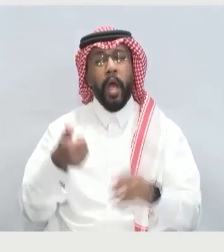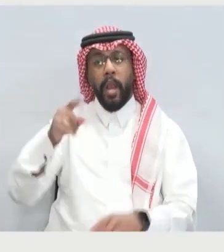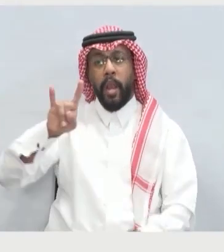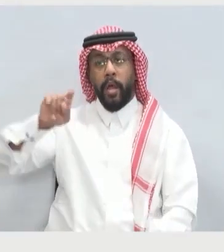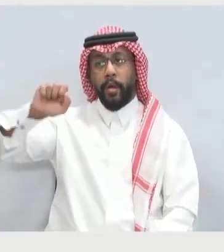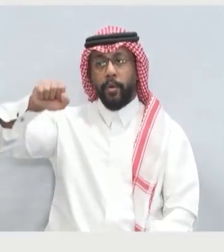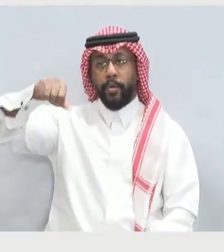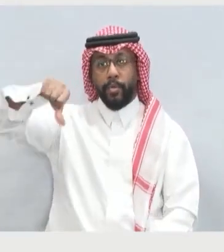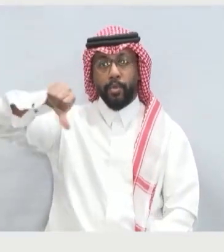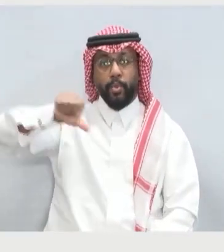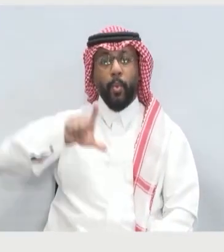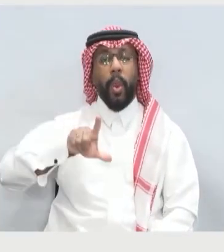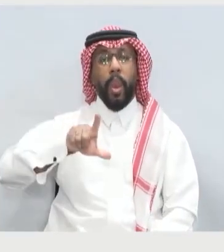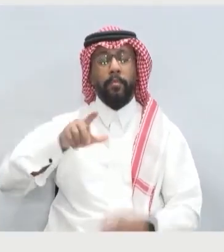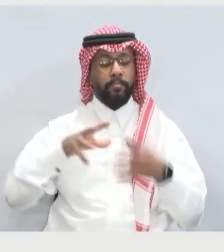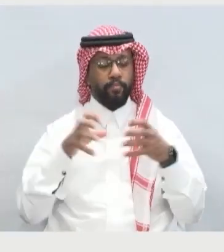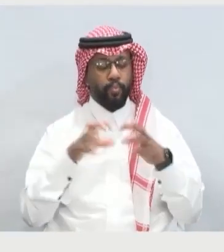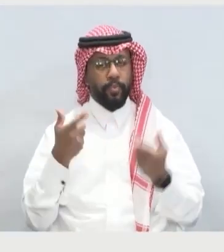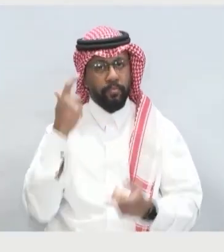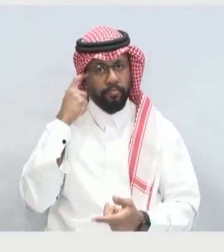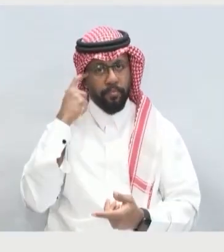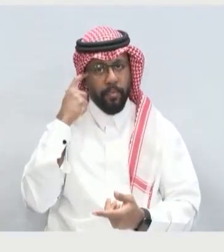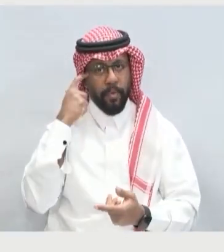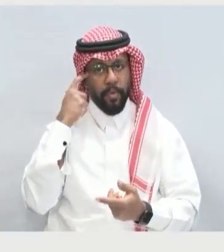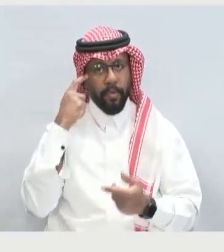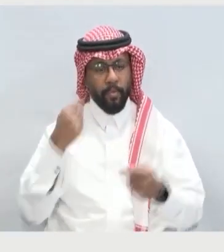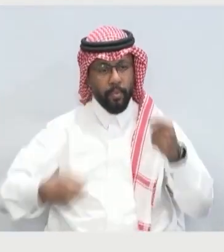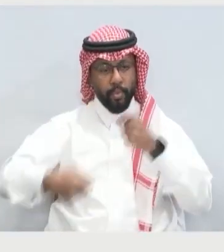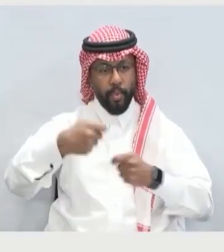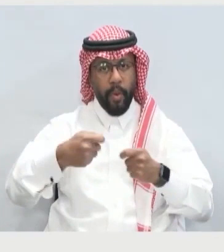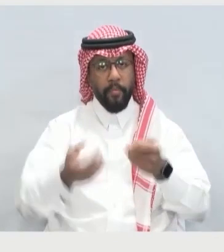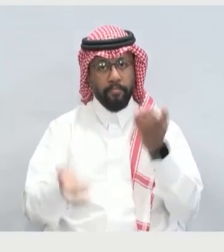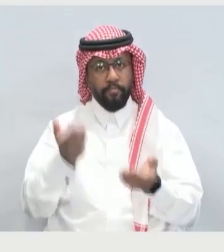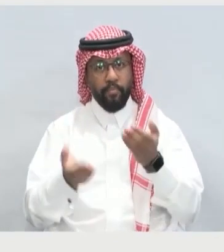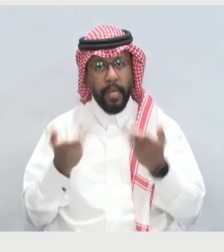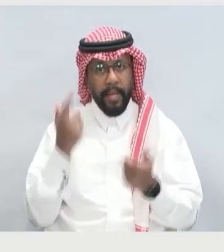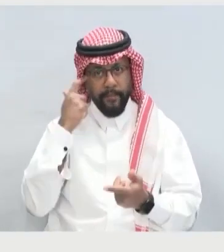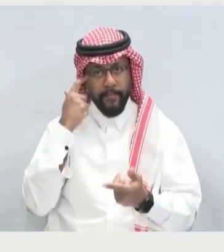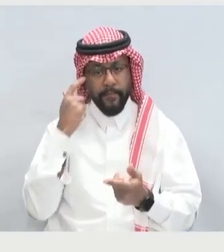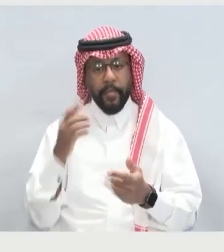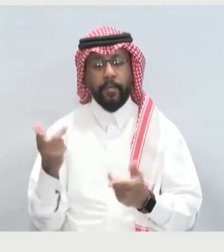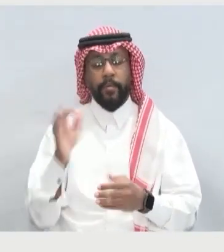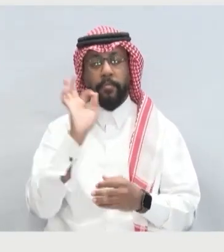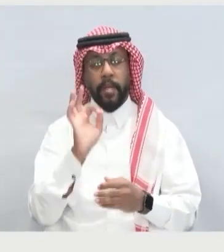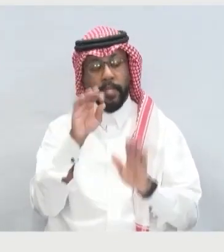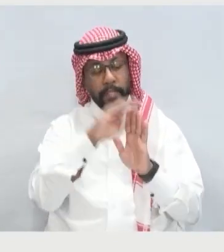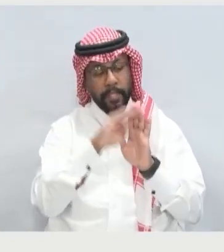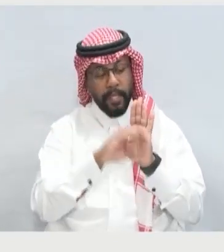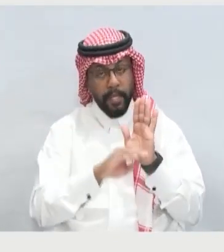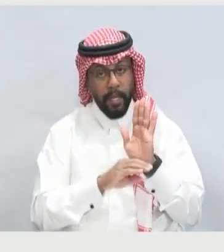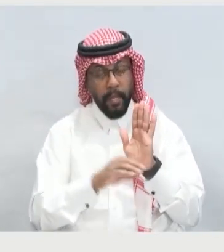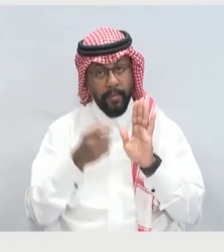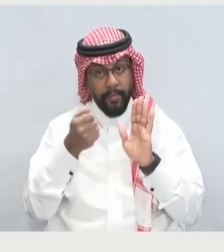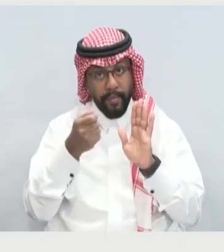نقصد بالاصول المتداوله يتم عاده سرد الاصول المتداوله بحسب الترتيب او ترتيب